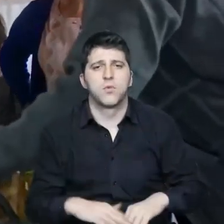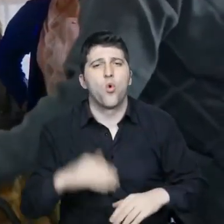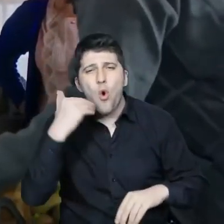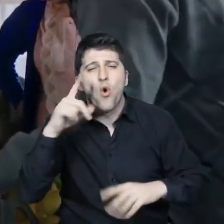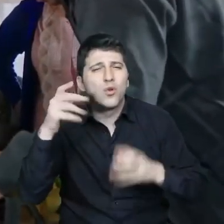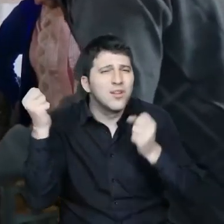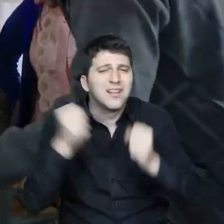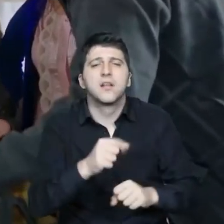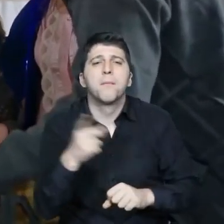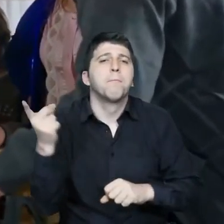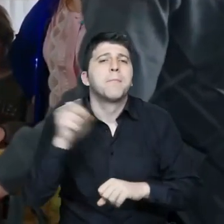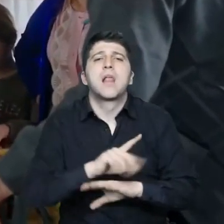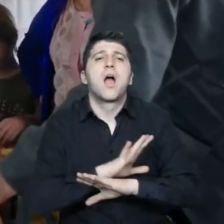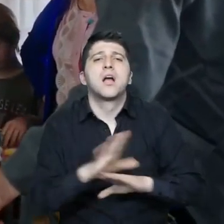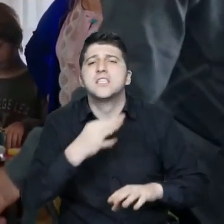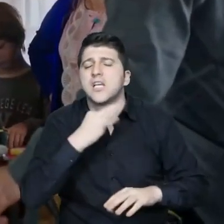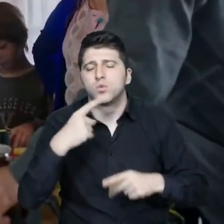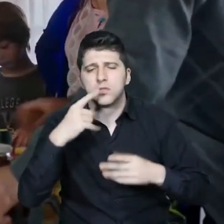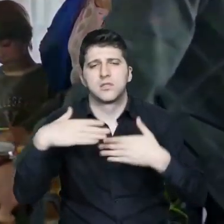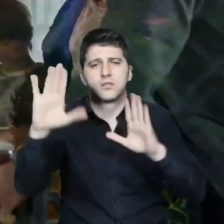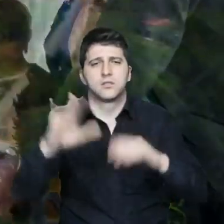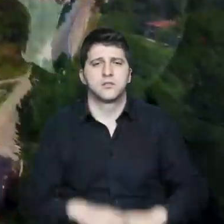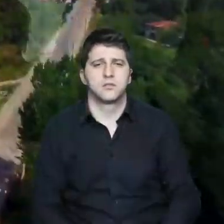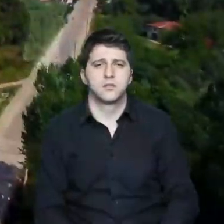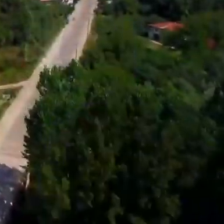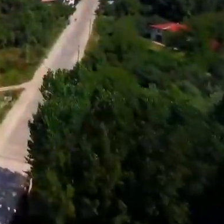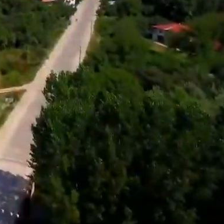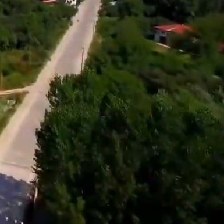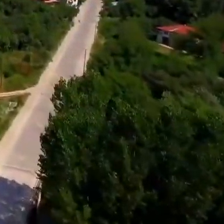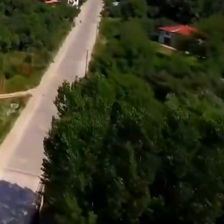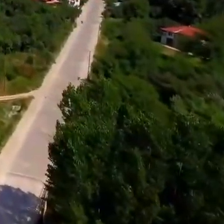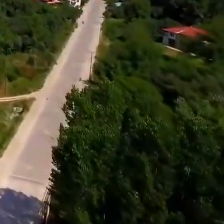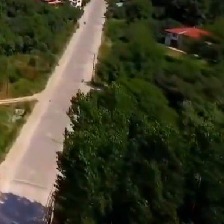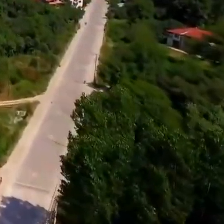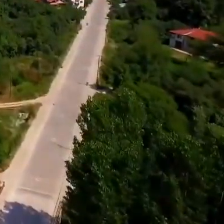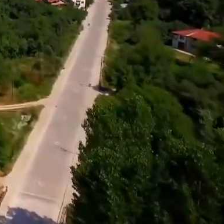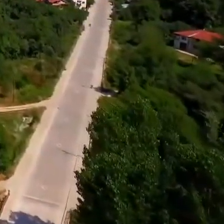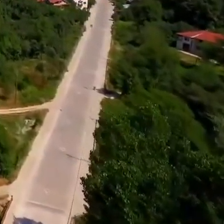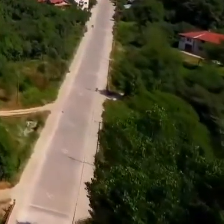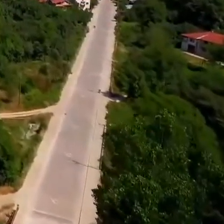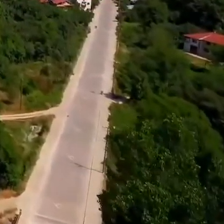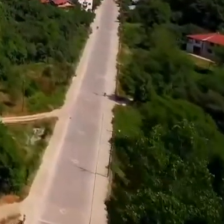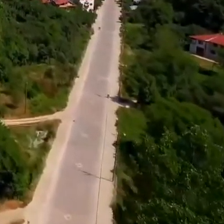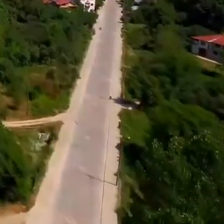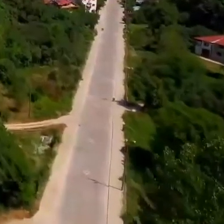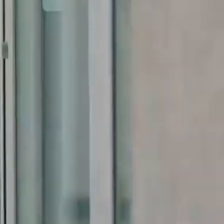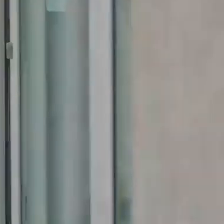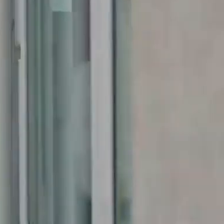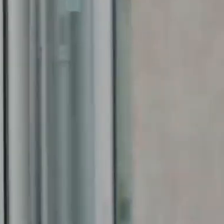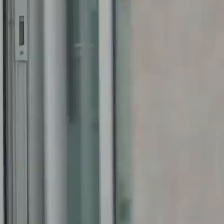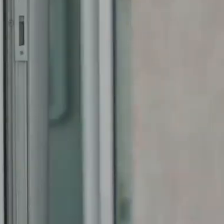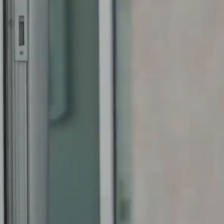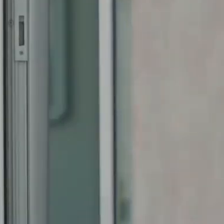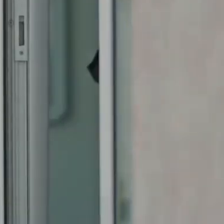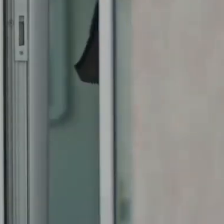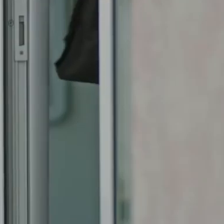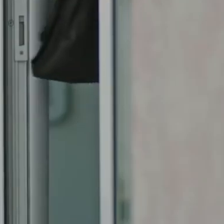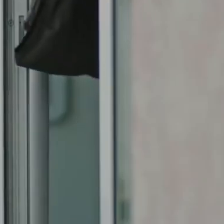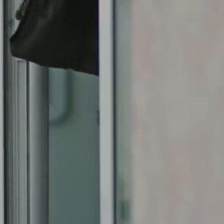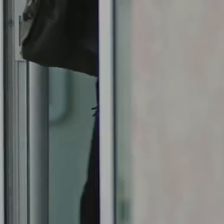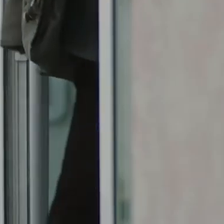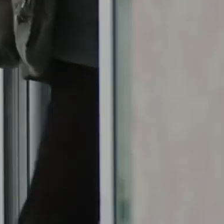boyun getirin de bir daha teşekkür edin, gönderin. Tamam. Yeşillikler içindeki Taraklı kasabası. İbrahim